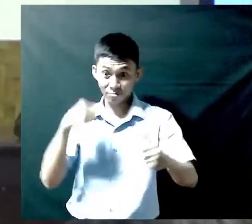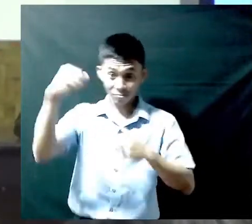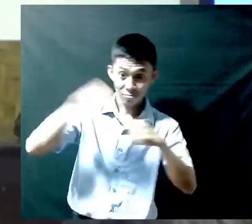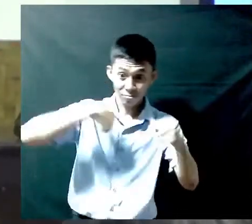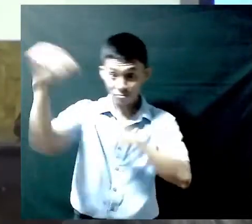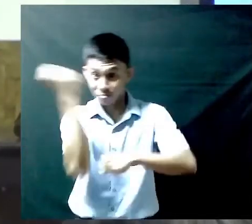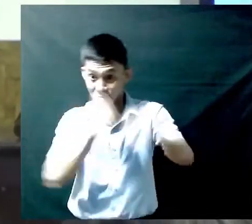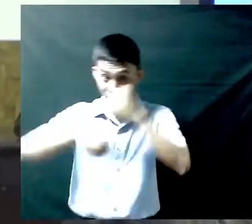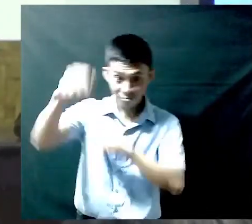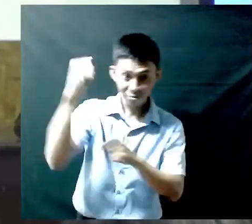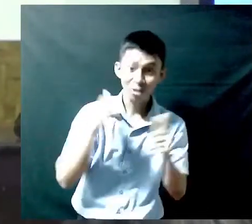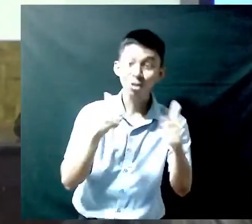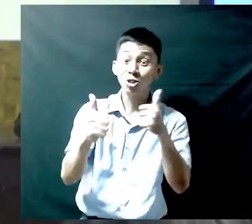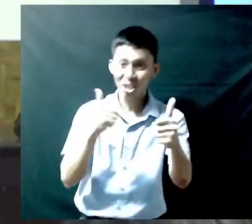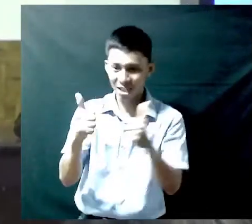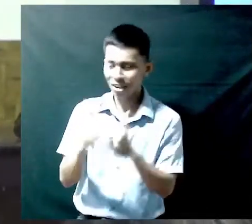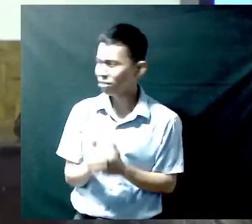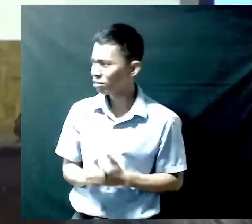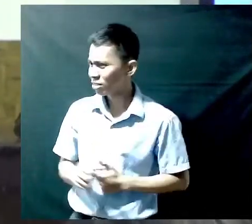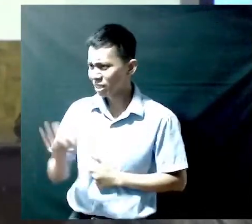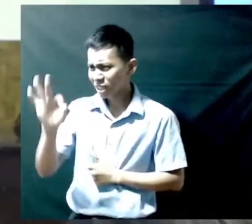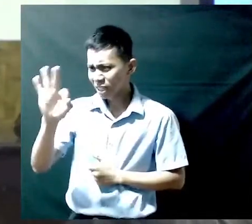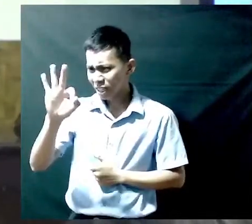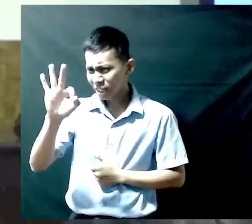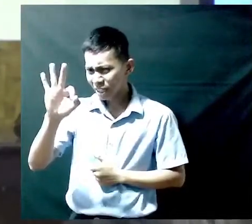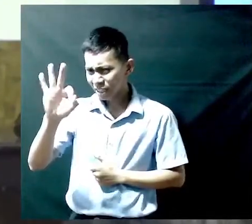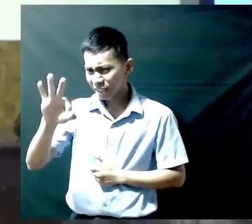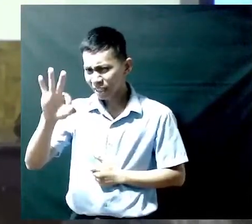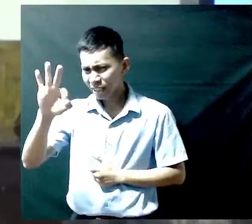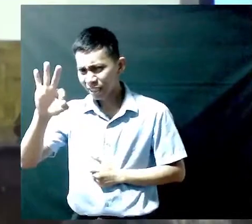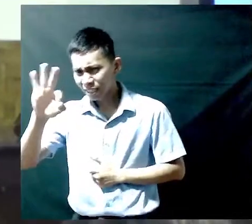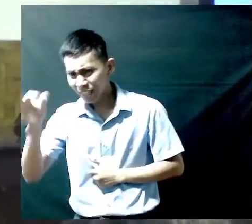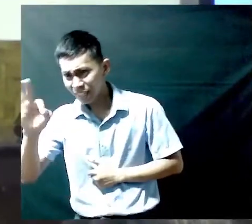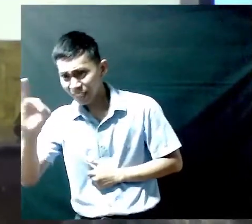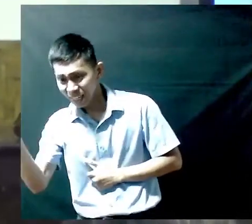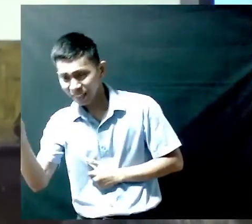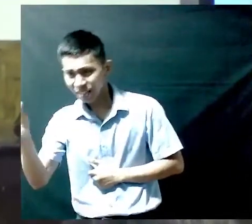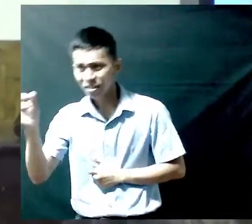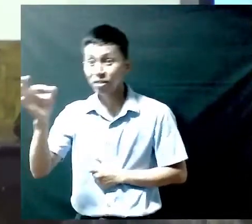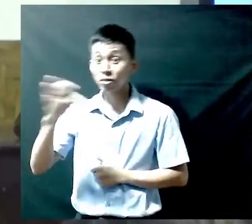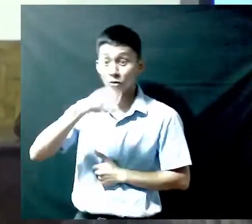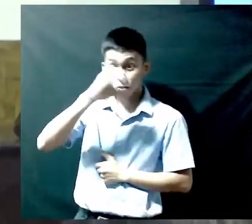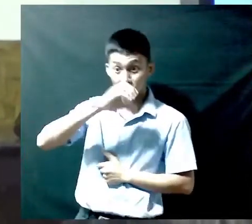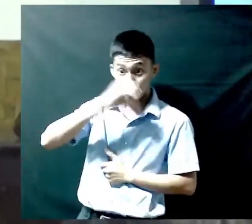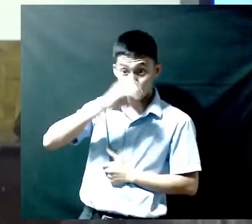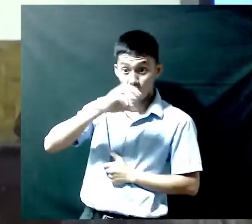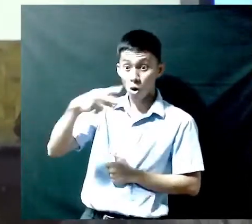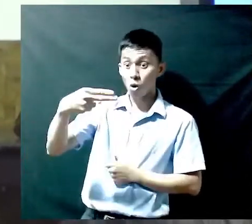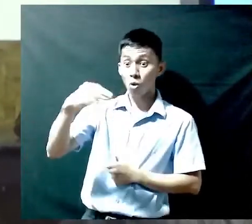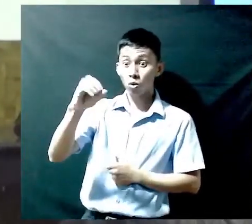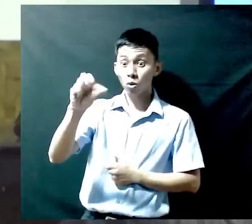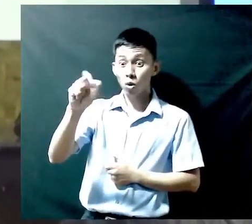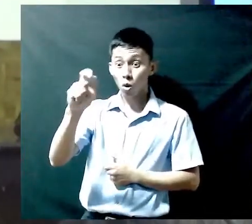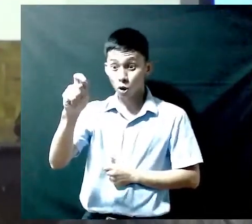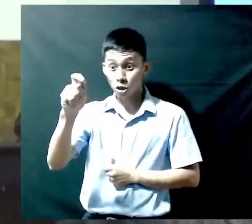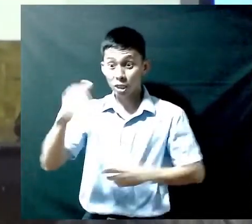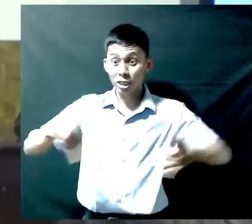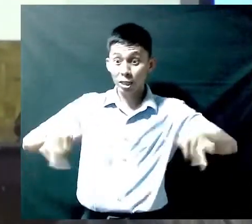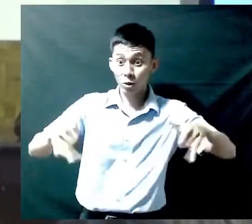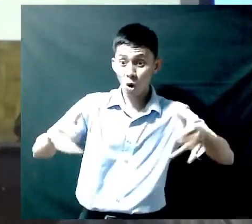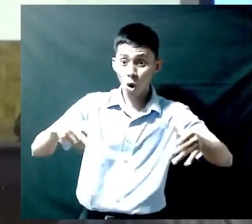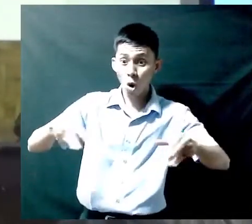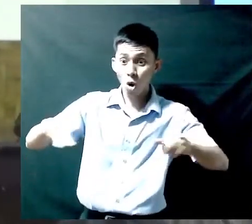1999, the first year na nakapunta ako ng Cebu. Kasi nag-host po ang Cebu ng Philippine National Games at ako po